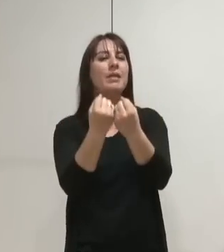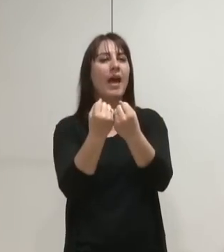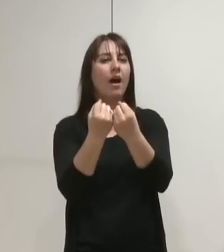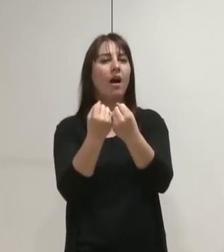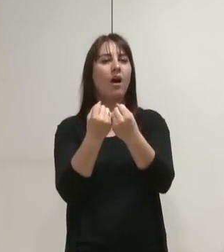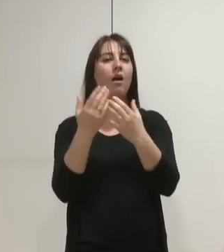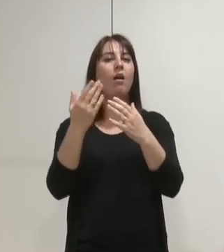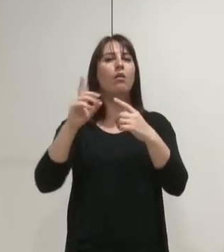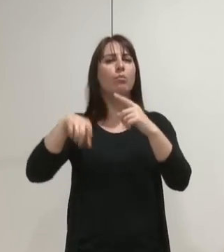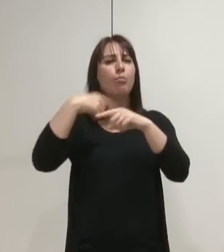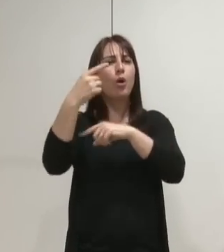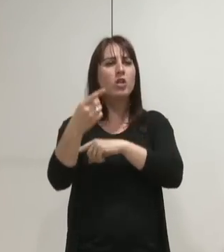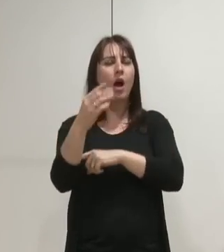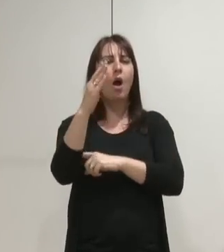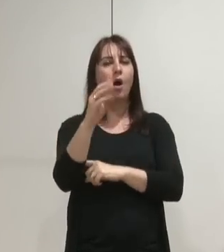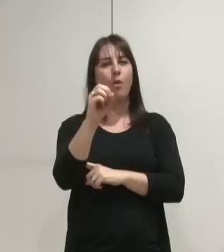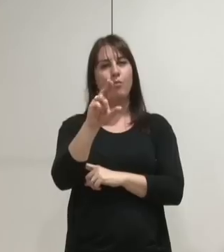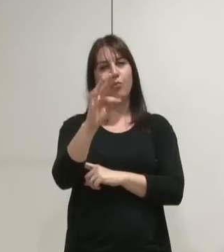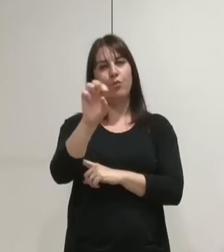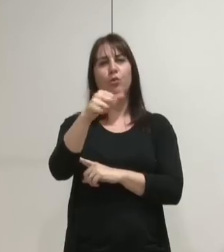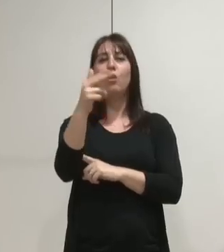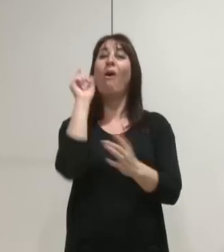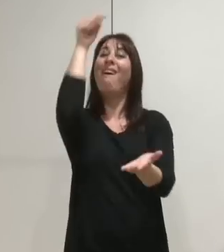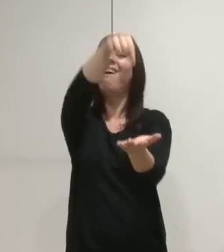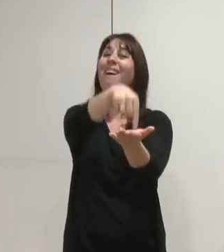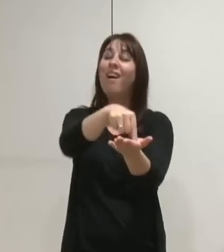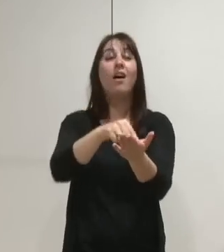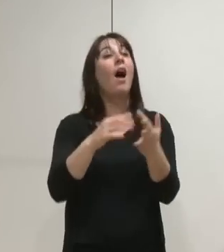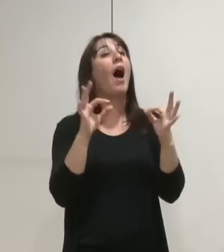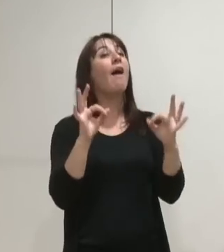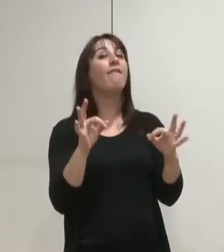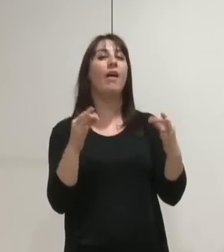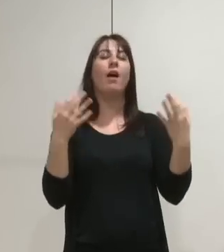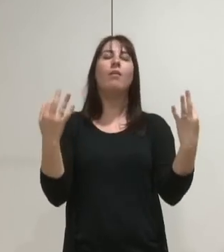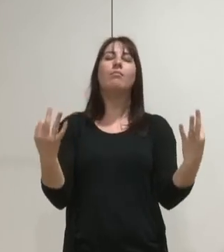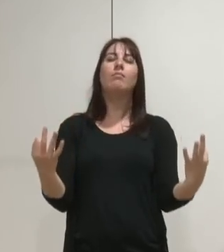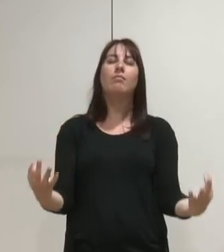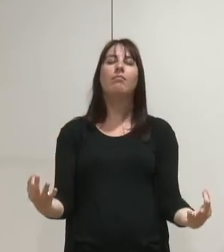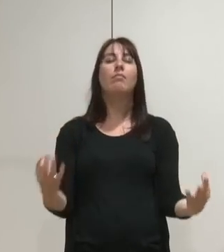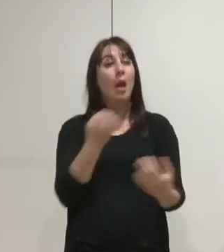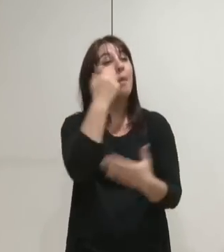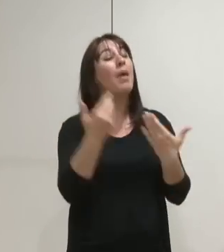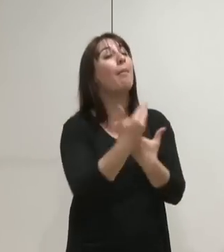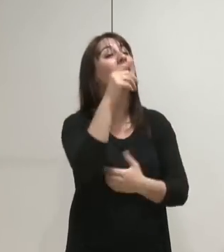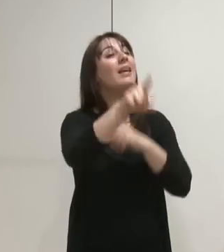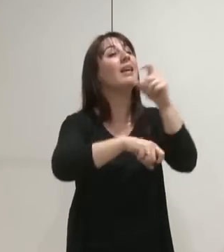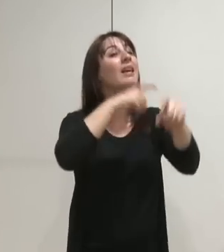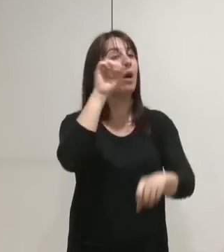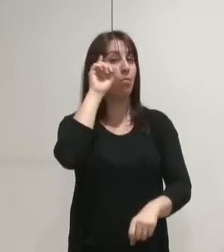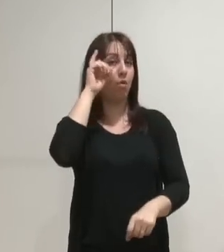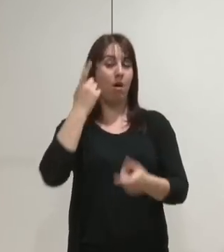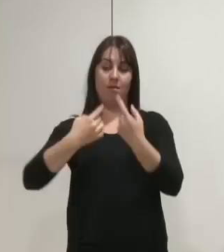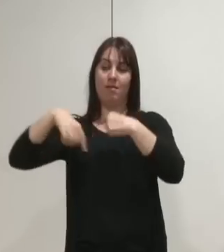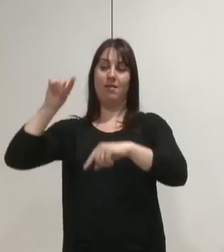de son prochain déplacement au Boutan euh et si ces séances de méditation se sont bien passé puisque c'était ce qui était